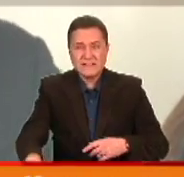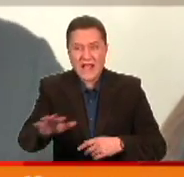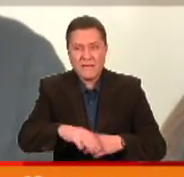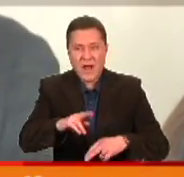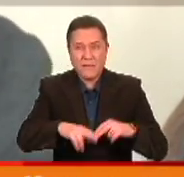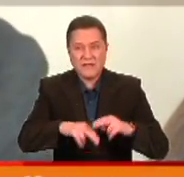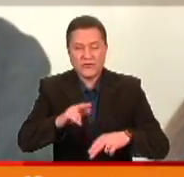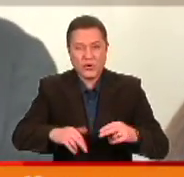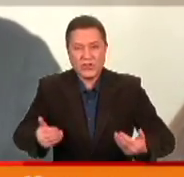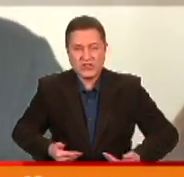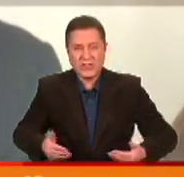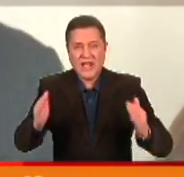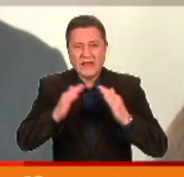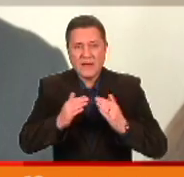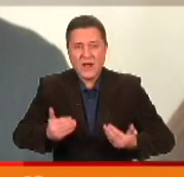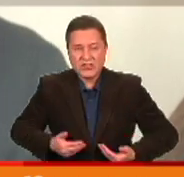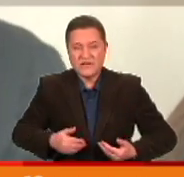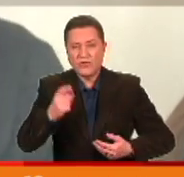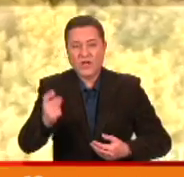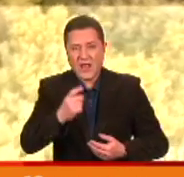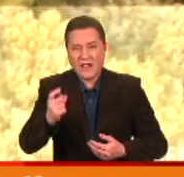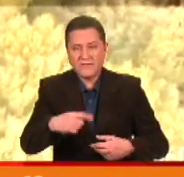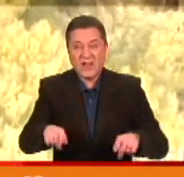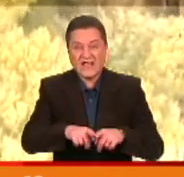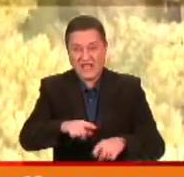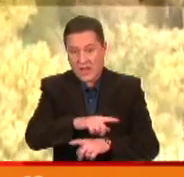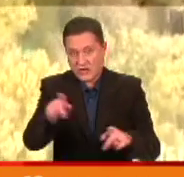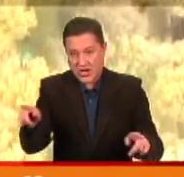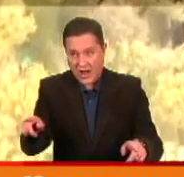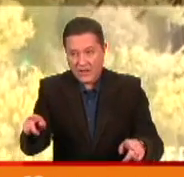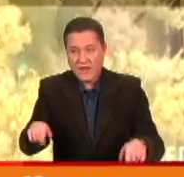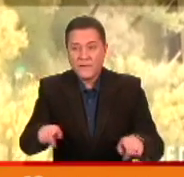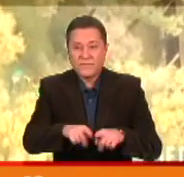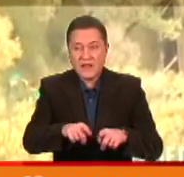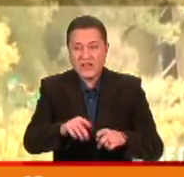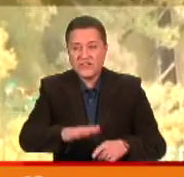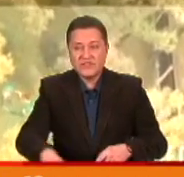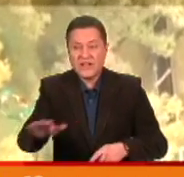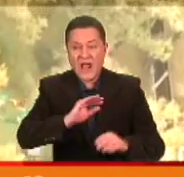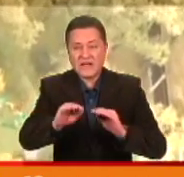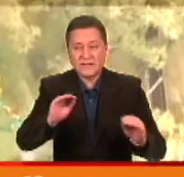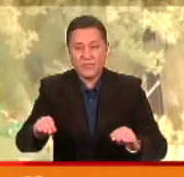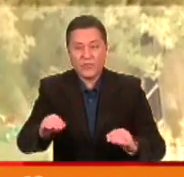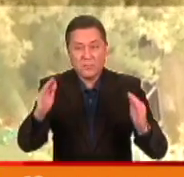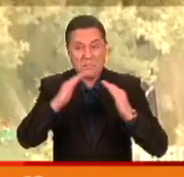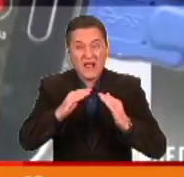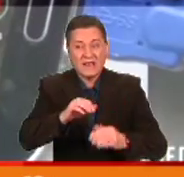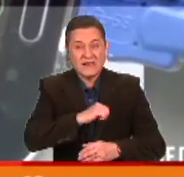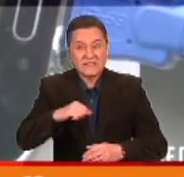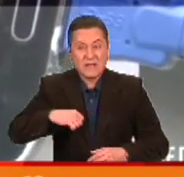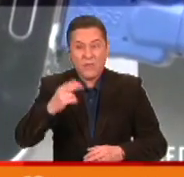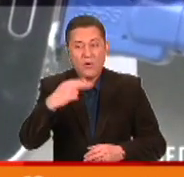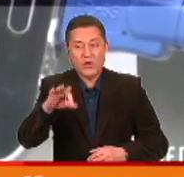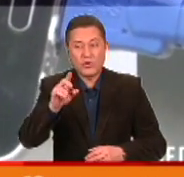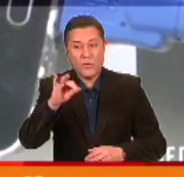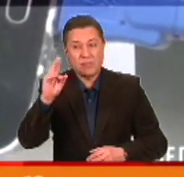построєні сьогодні жилі дома, там живуть харківчани, такі ж, як і ви. На такій же ділянці розташований маєток самого Добкіна. Це